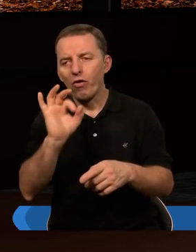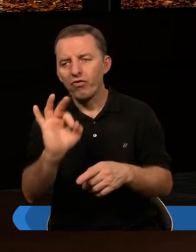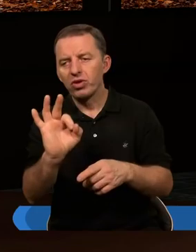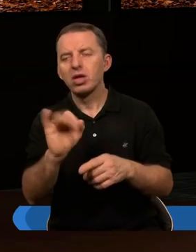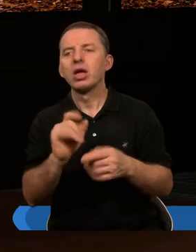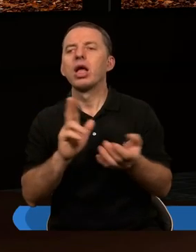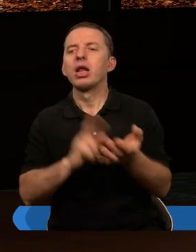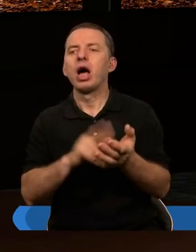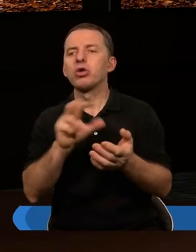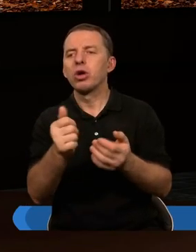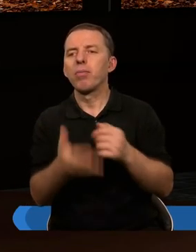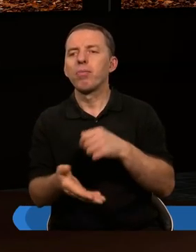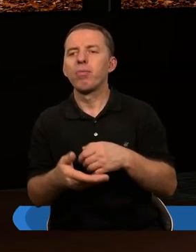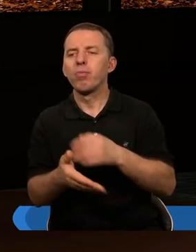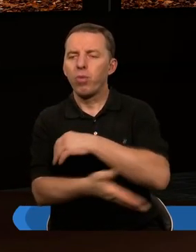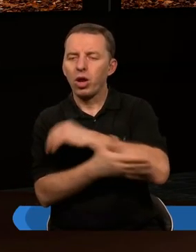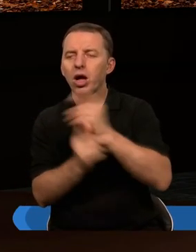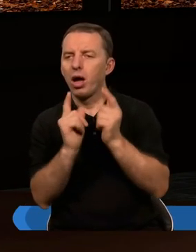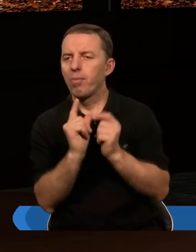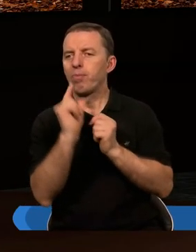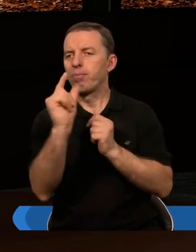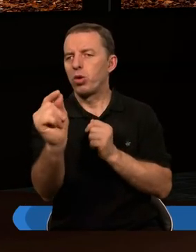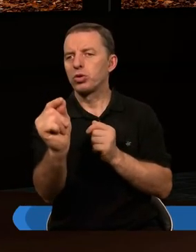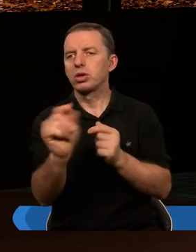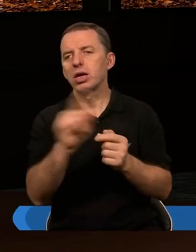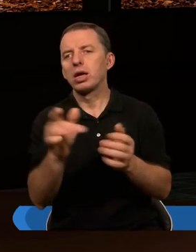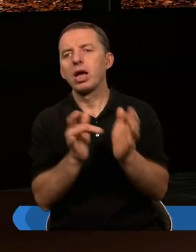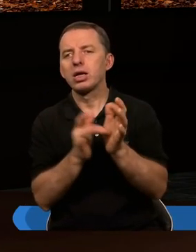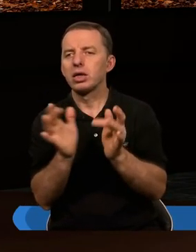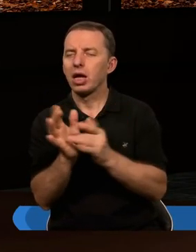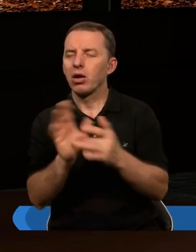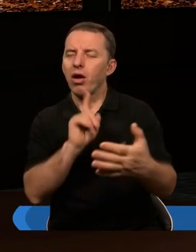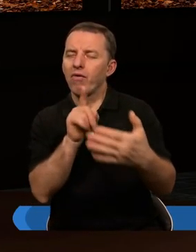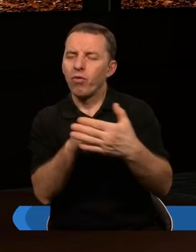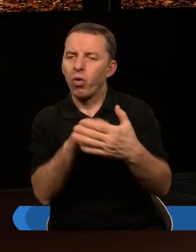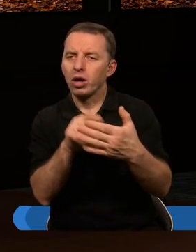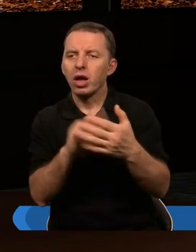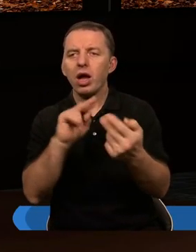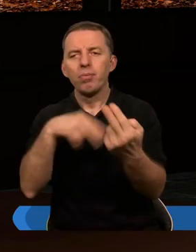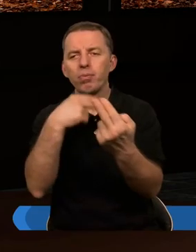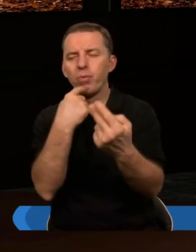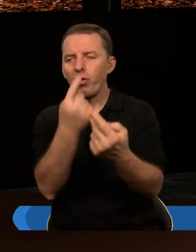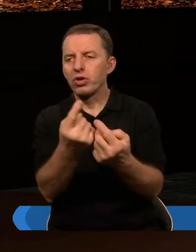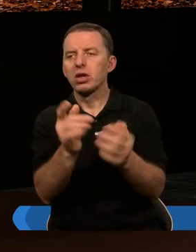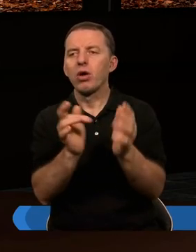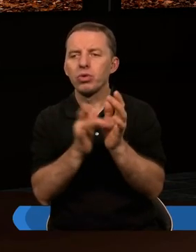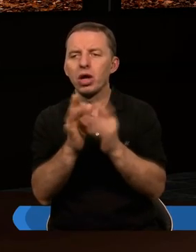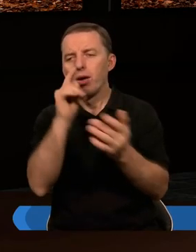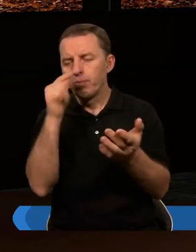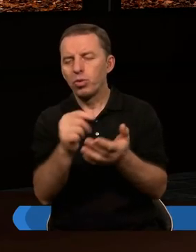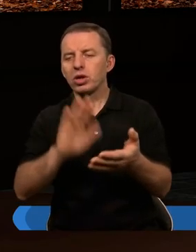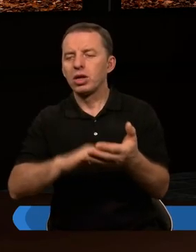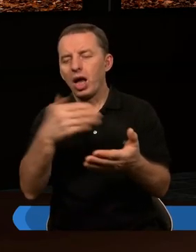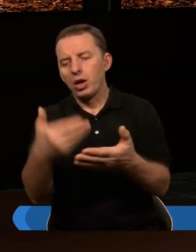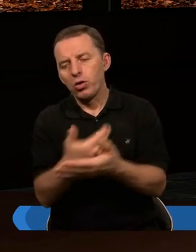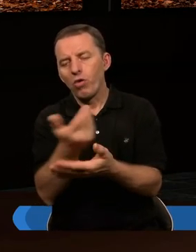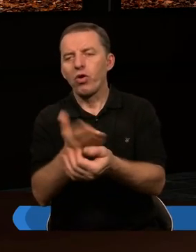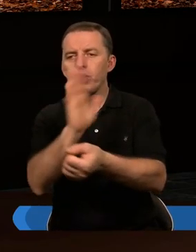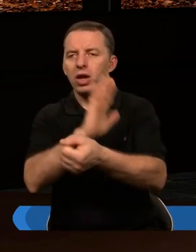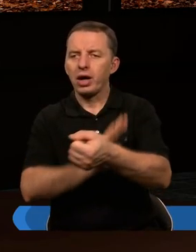Na czym polega pójście za Jezusem. I właśnie powiedział Pan Jezus, że musisz się na nowo